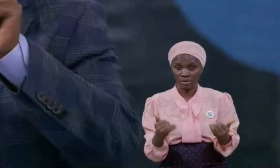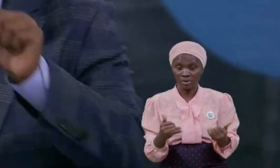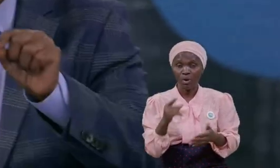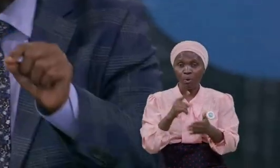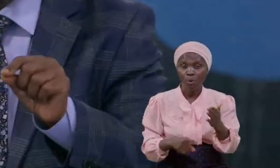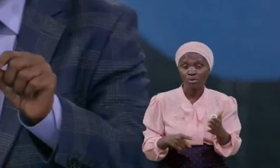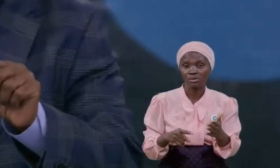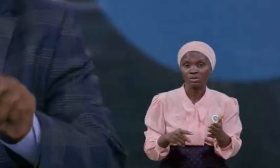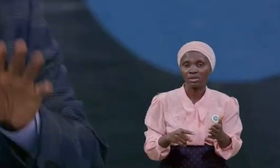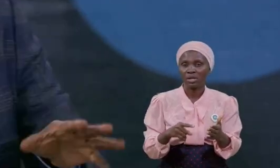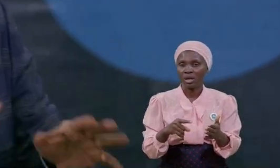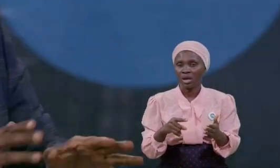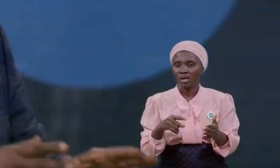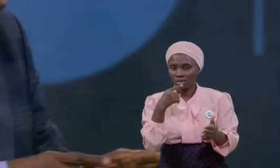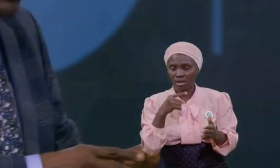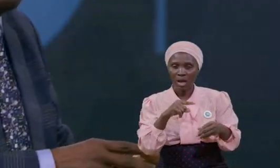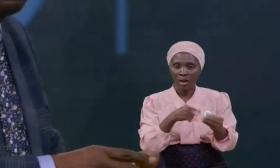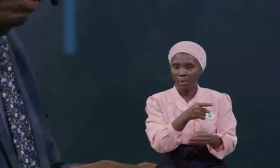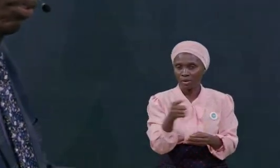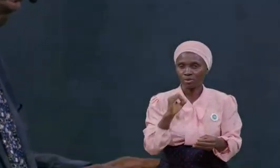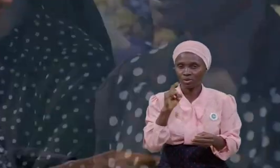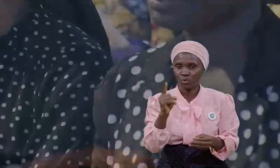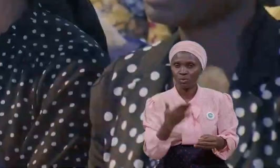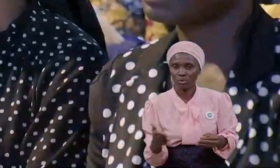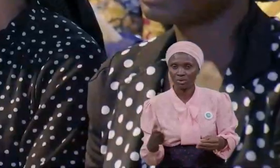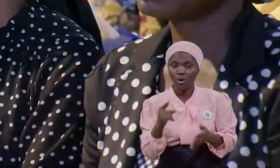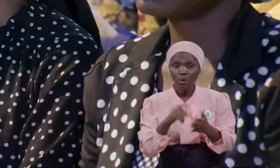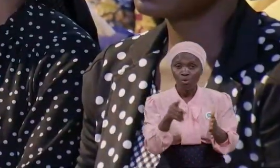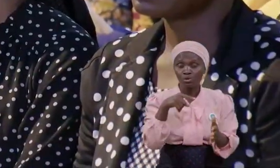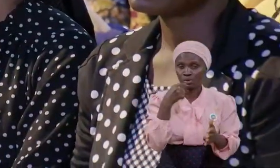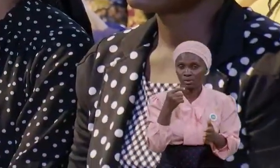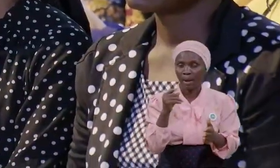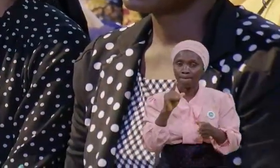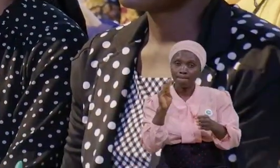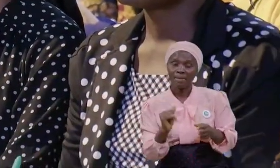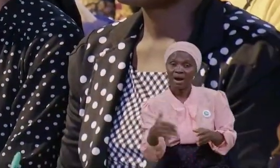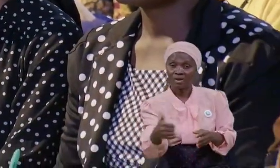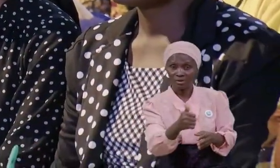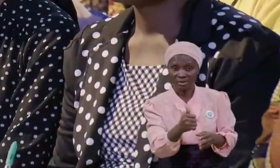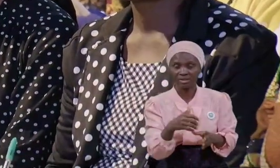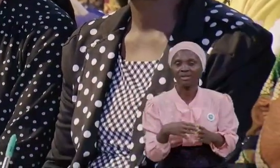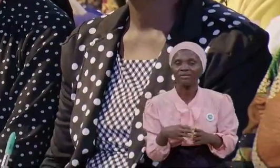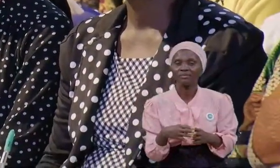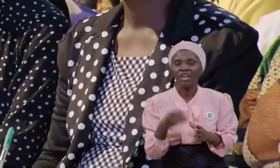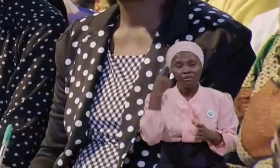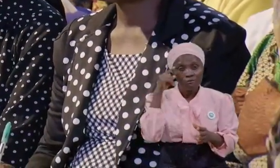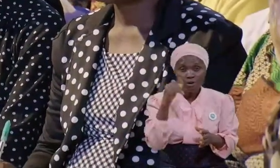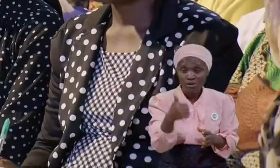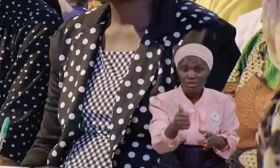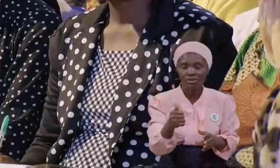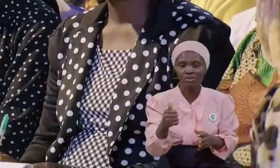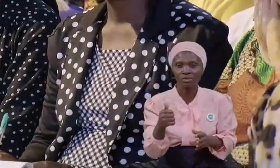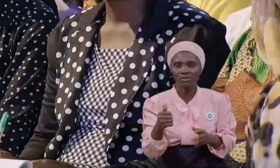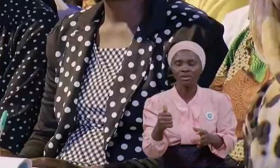c'est une autre chose. Ce que tu dis de toi-même, pour toi-même, ce que tu dis